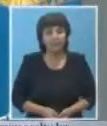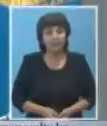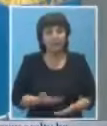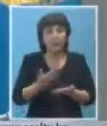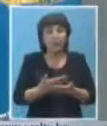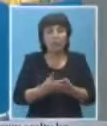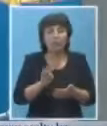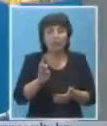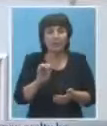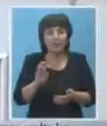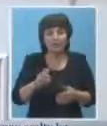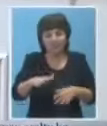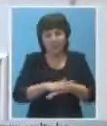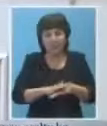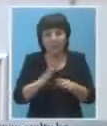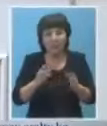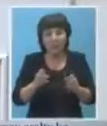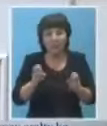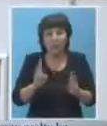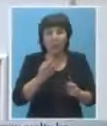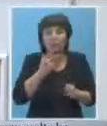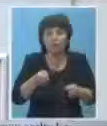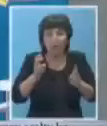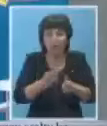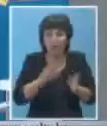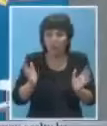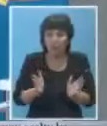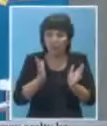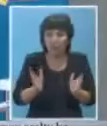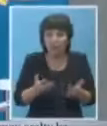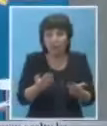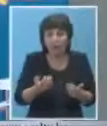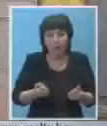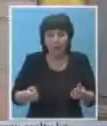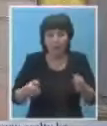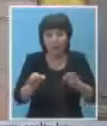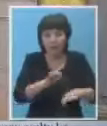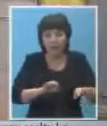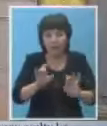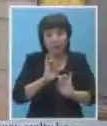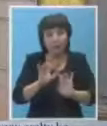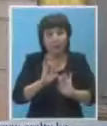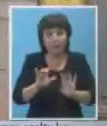Сондай Кәрім Мәсімов еліміздегі қазіргі ахуал мен ұлттық қауіпсіздікті қамтамасыз ету үшін қабылданып жатқан шаралар туралы